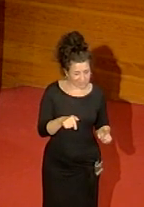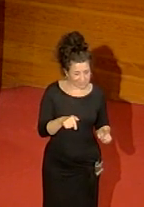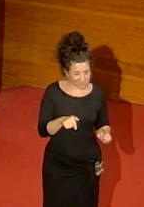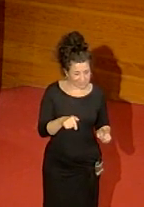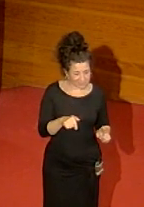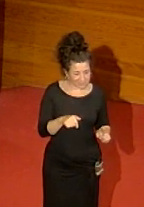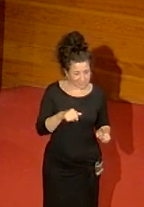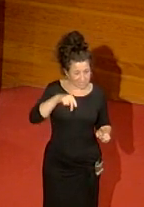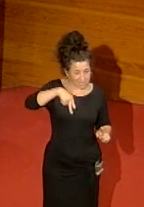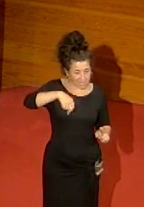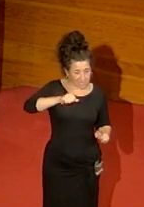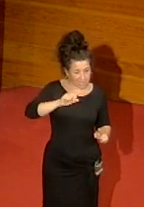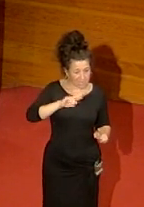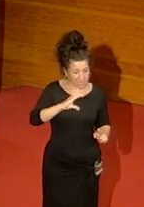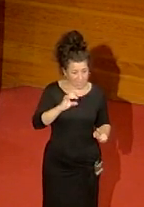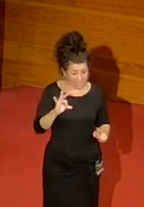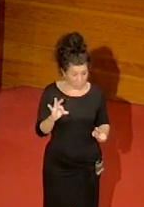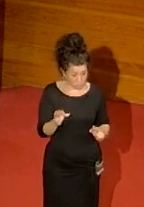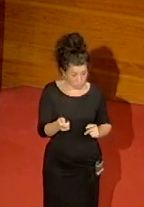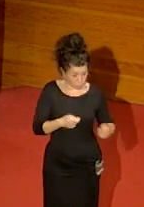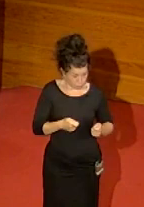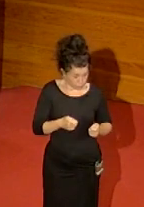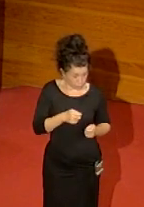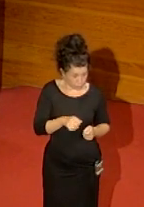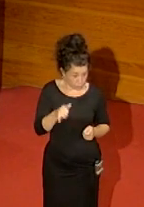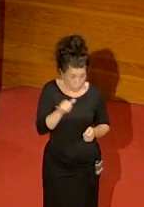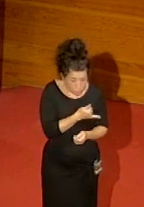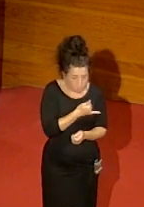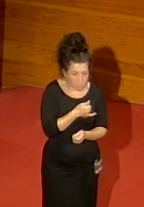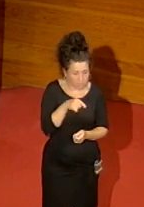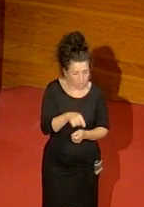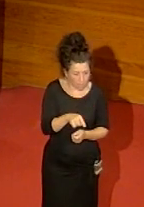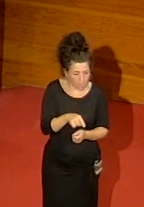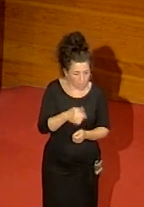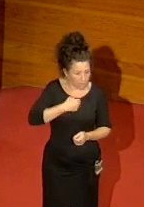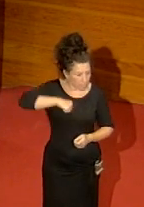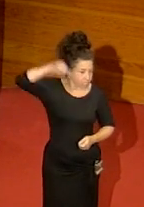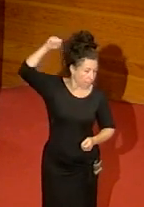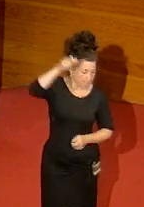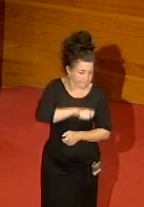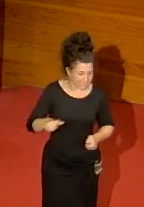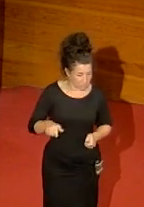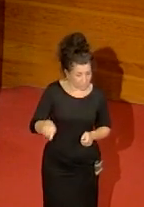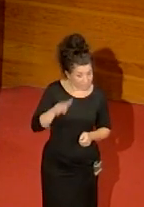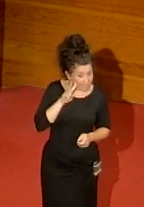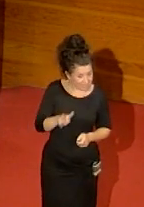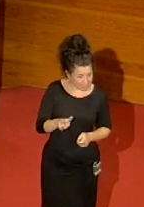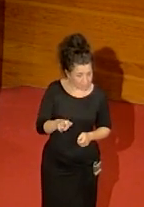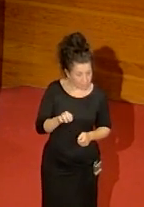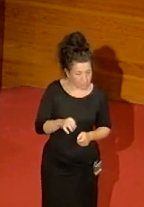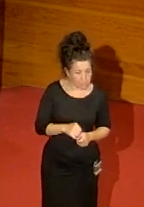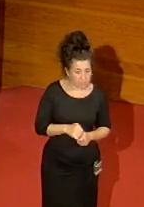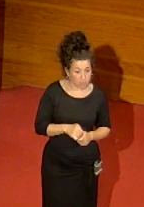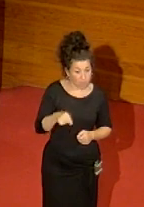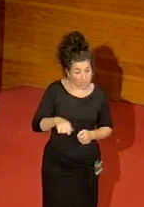kartelak, noizean behin urkatzen ditu, ez, pertsonak eta hor agertzen dira urkatuak, ez. Bueno, hori da Ciudad Juárezen irudia El